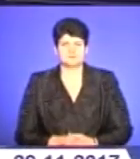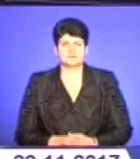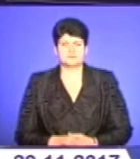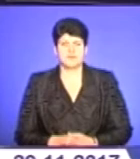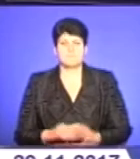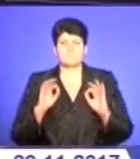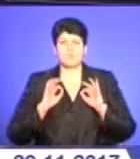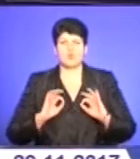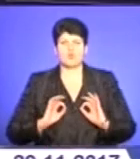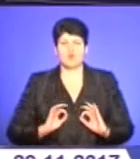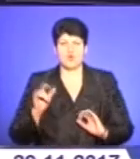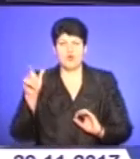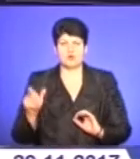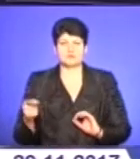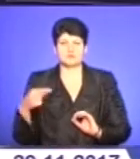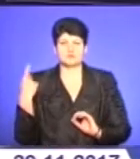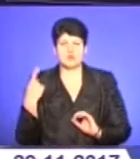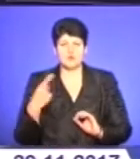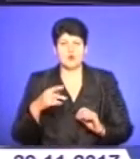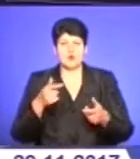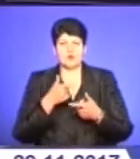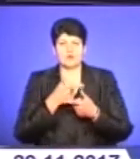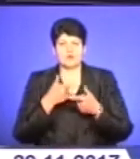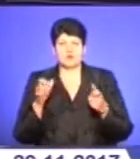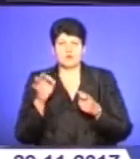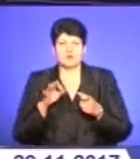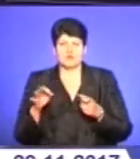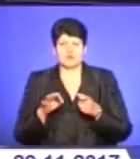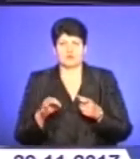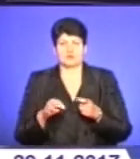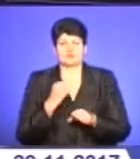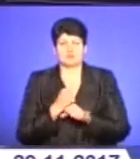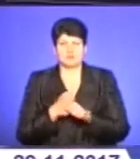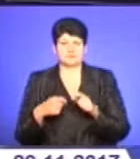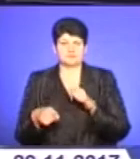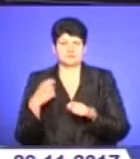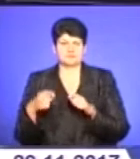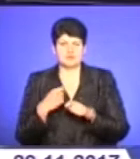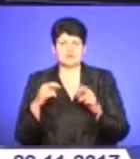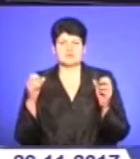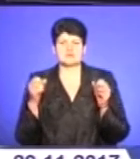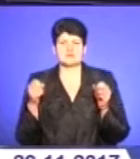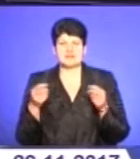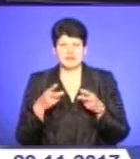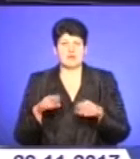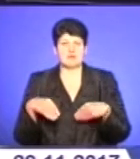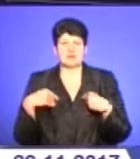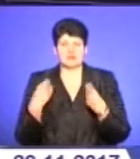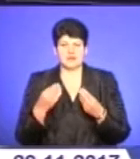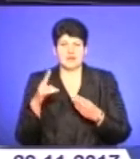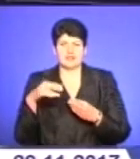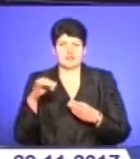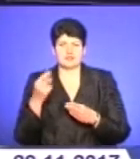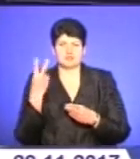Прокурор Тернопільської області В'ячеслав Перч повідомив про підозру у скоєнні злочину щодо умисного неподання декларації двом депутатам сільських рад